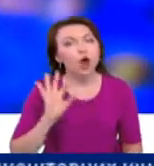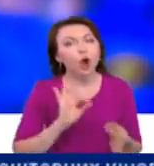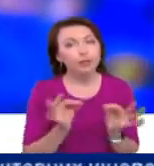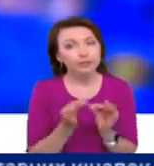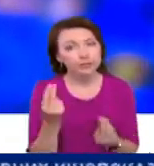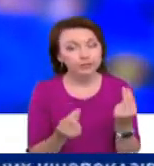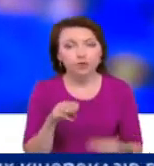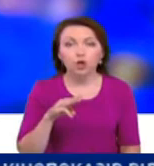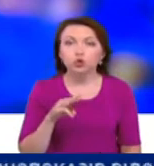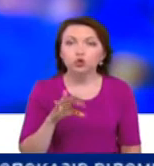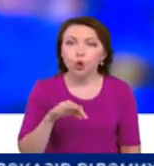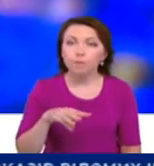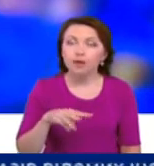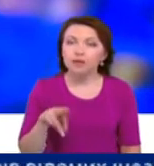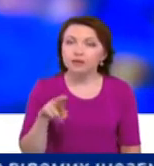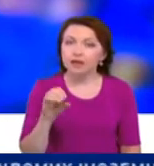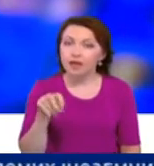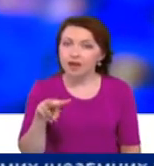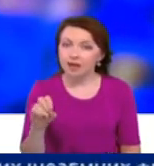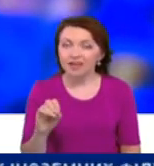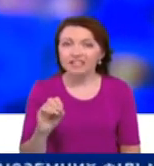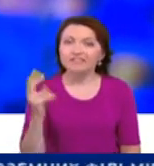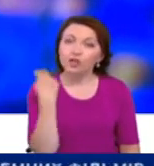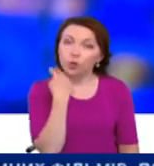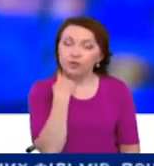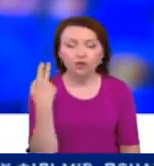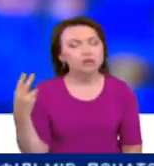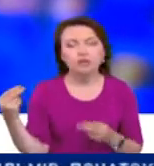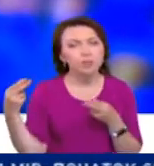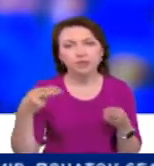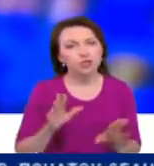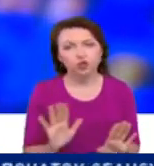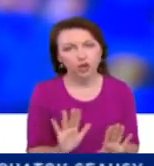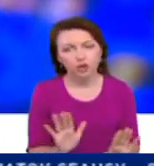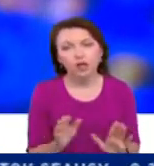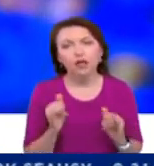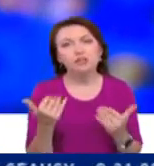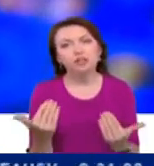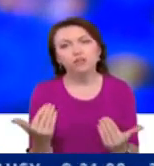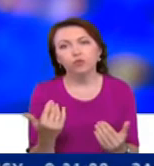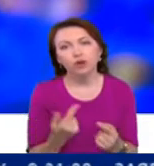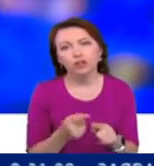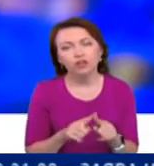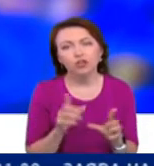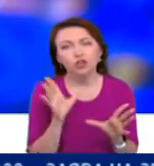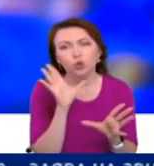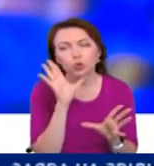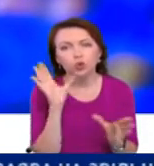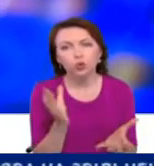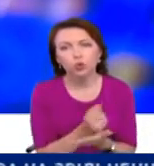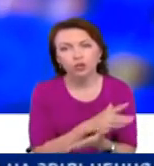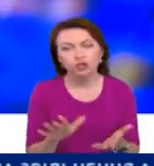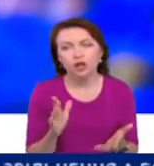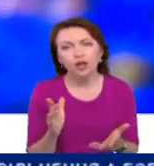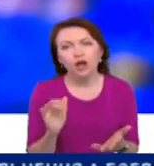Том Дели, который из Великобритании, я знаю, что он не приезжает. Для него как бы не совсем удачное выступление в